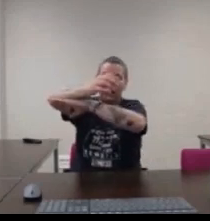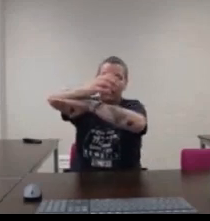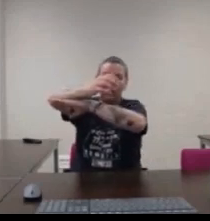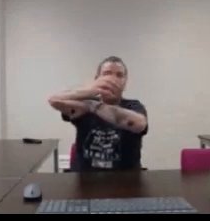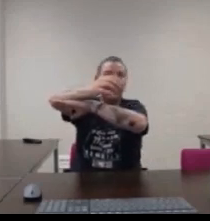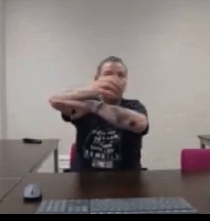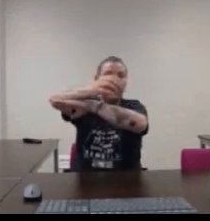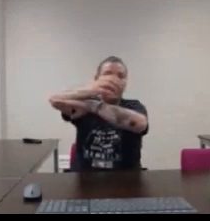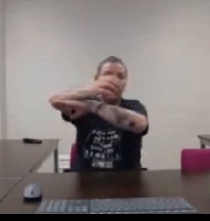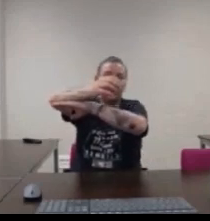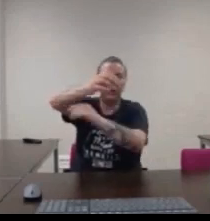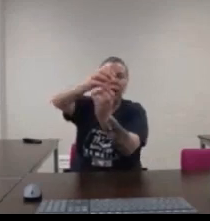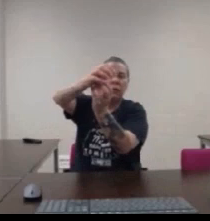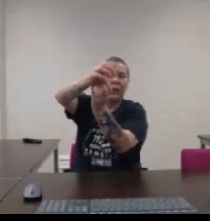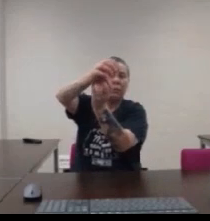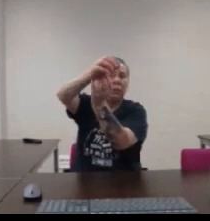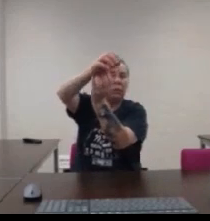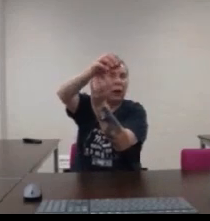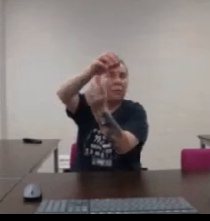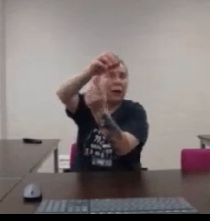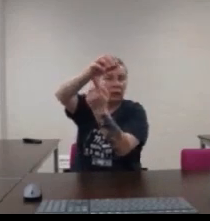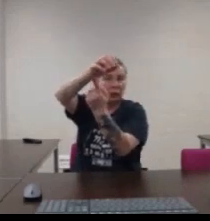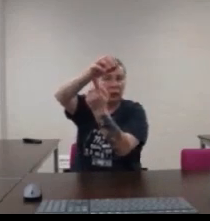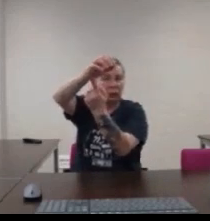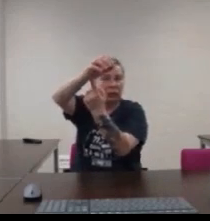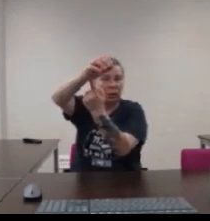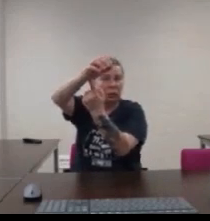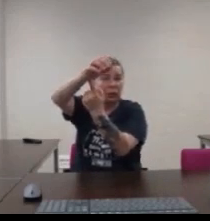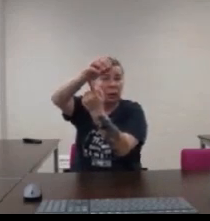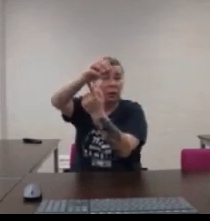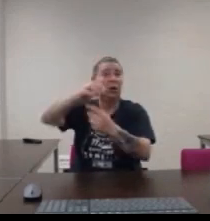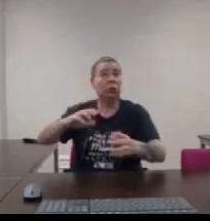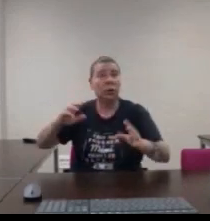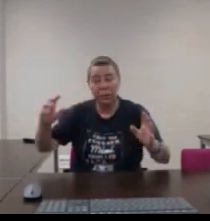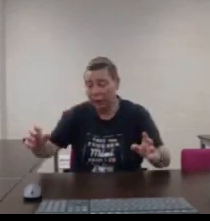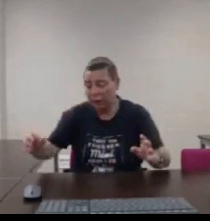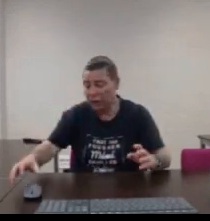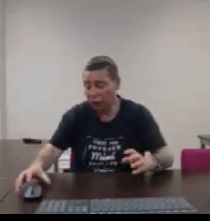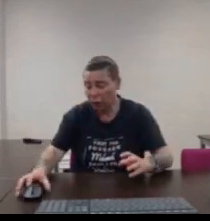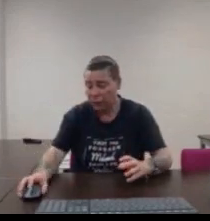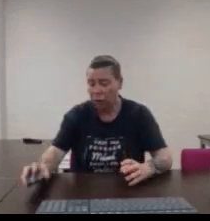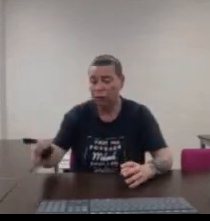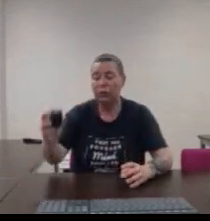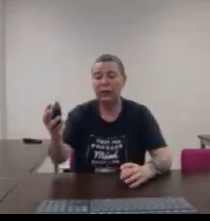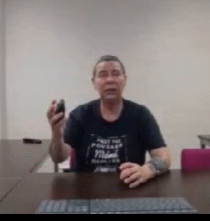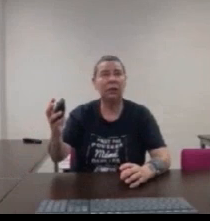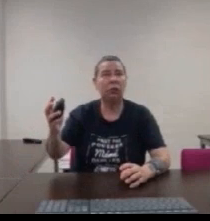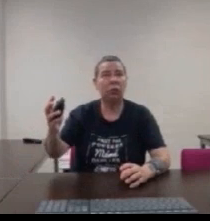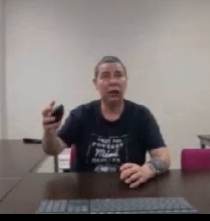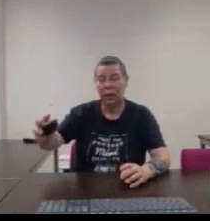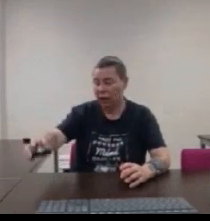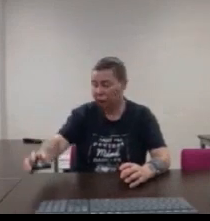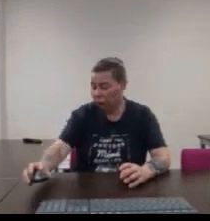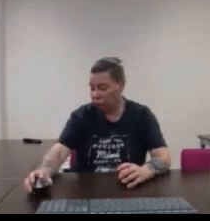tout votre avant-bras qui est en appui, votre appui ne sera pas centré sur le talon de votre main. Donc, ça veut dire que quand vous utilisez